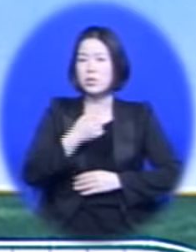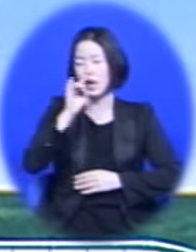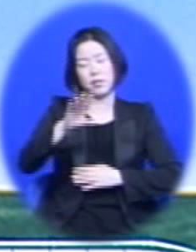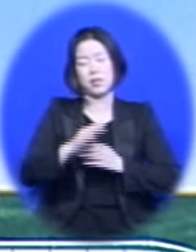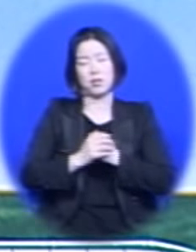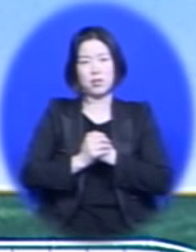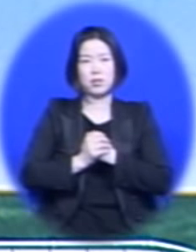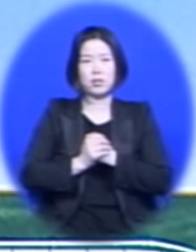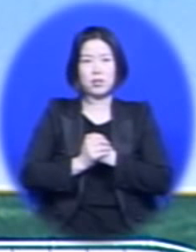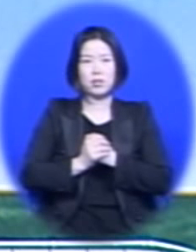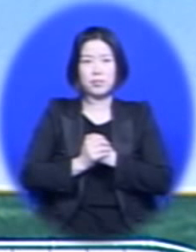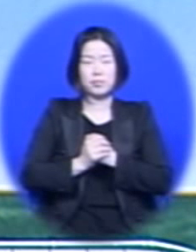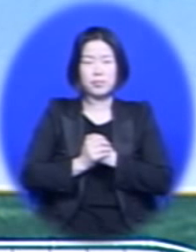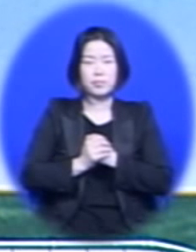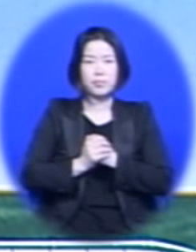안 됩니다.